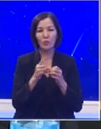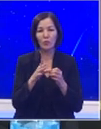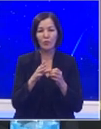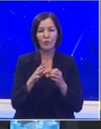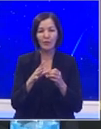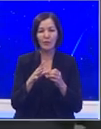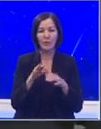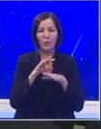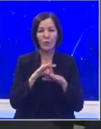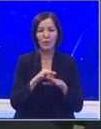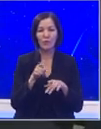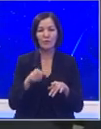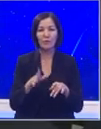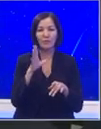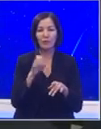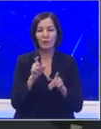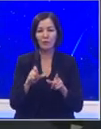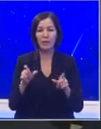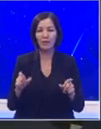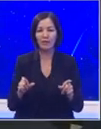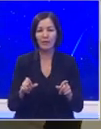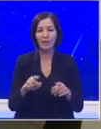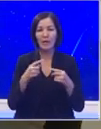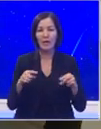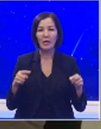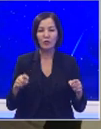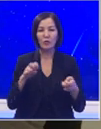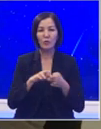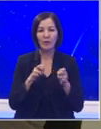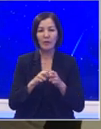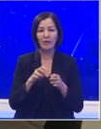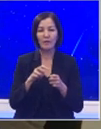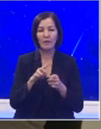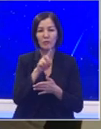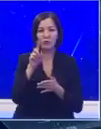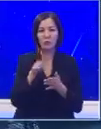мәрте өткізіп, 1500-ден аса азаматты әр түрлі сұрақтары бойынша